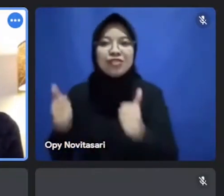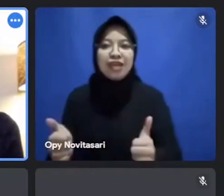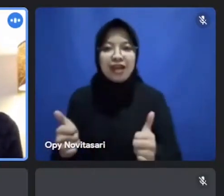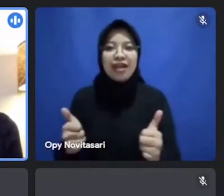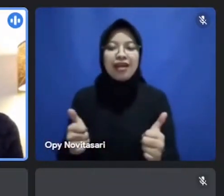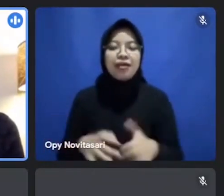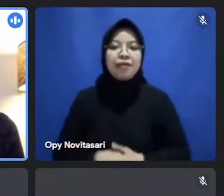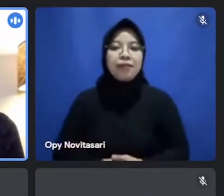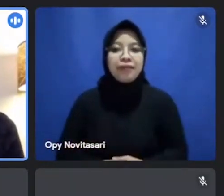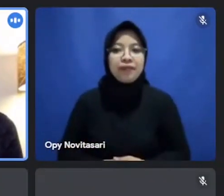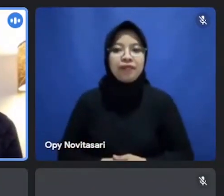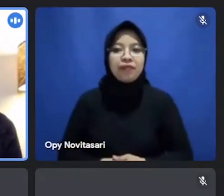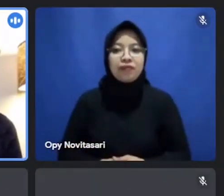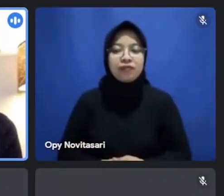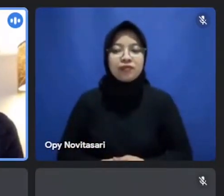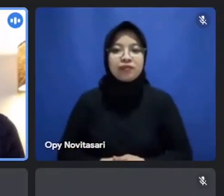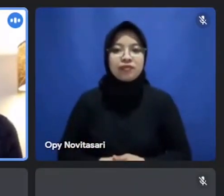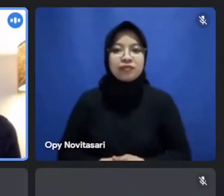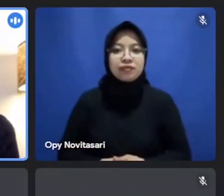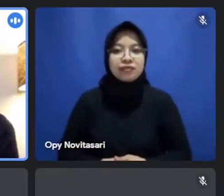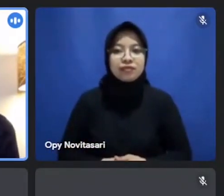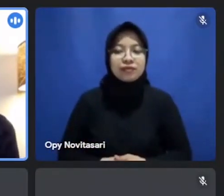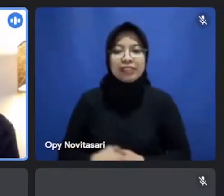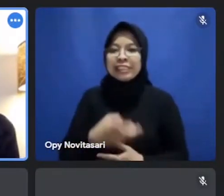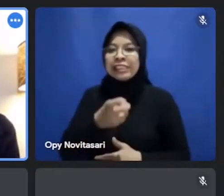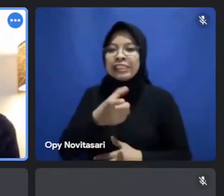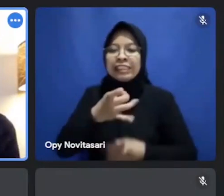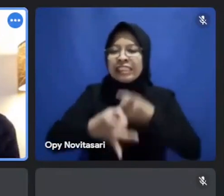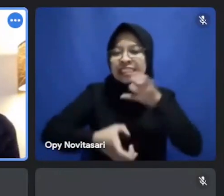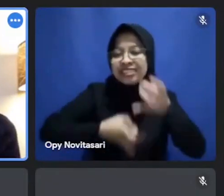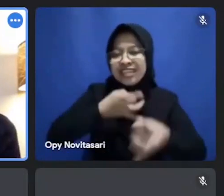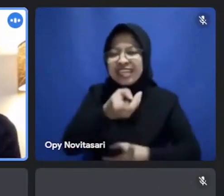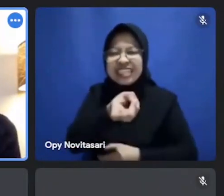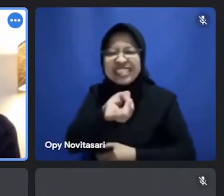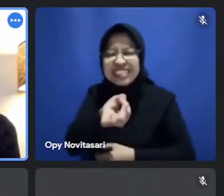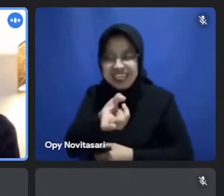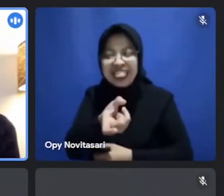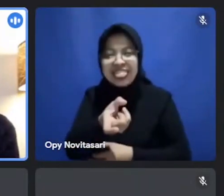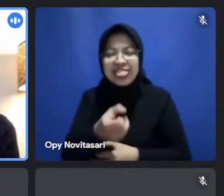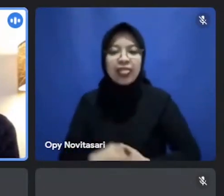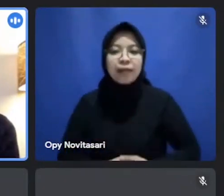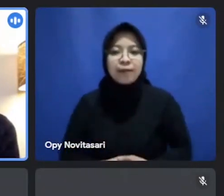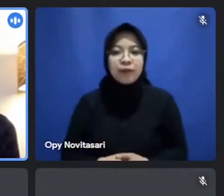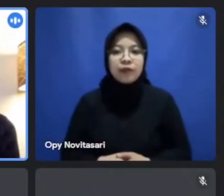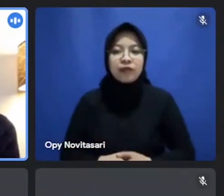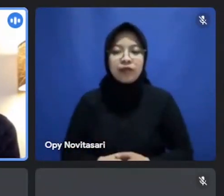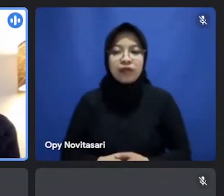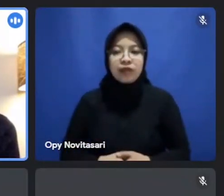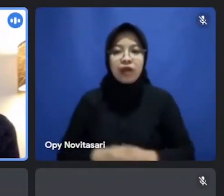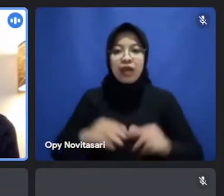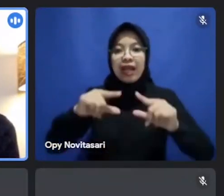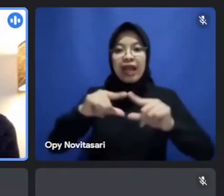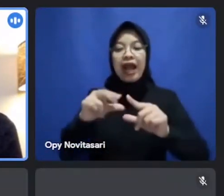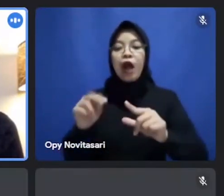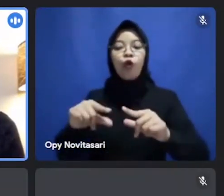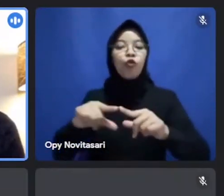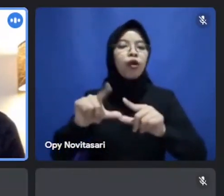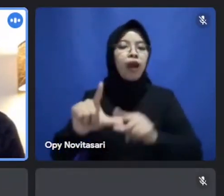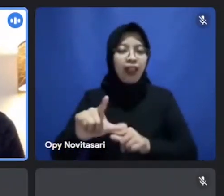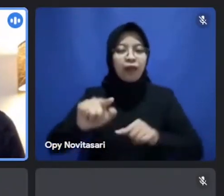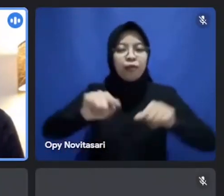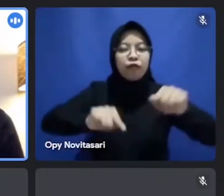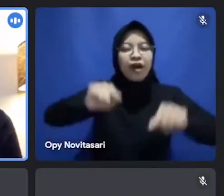jalannya soalnya juga saya mau Tambahkan lagi bahwa memahami keragaman aural itu